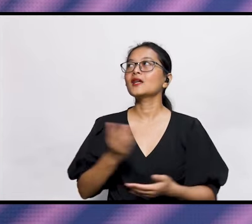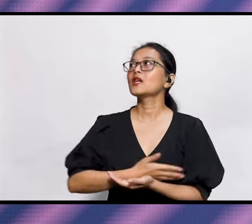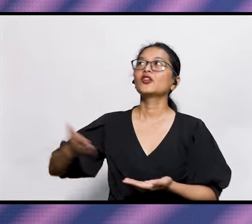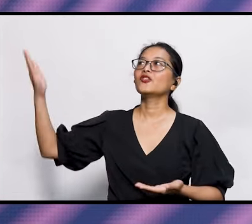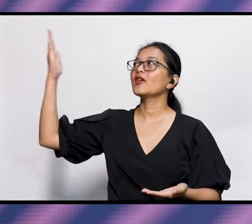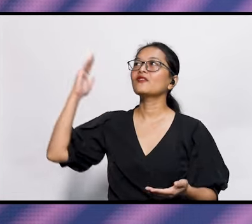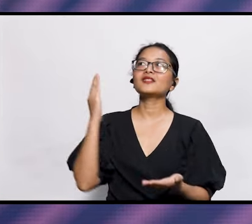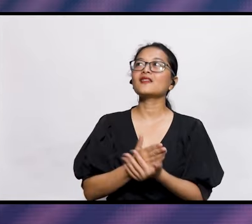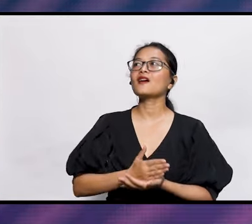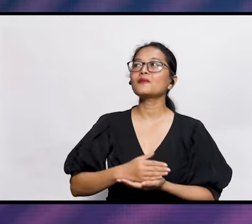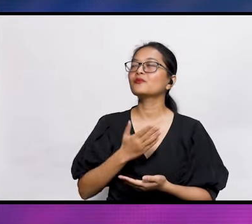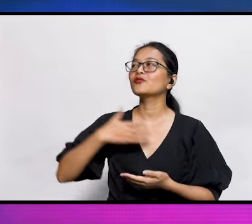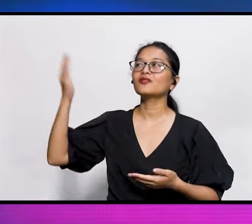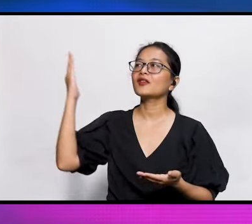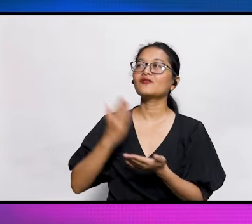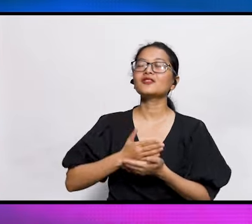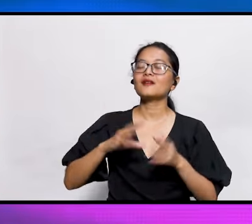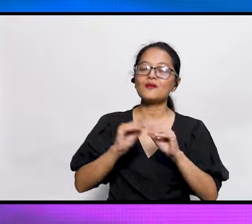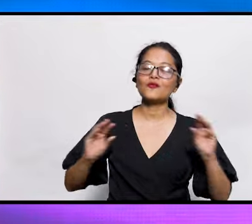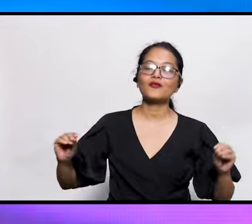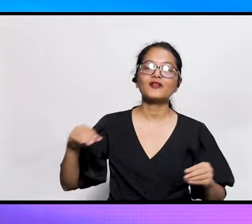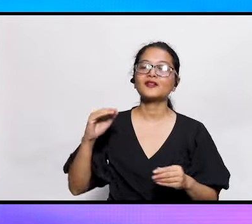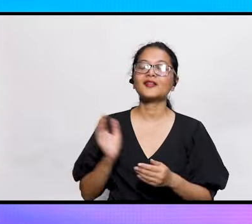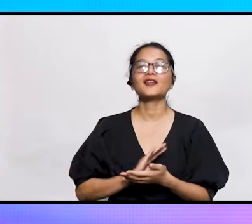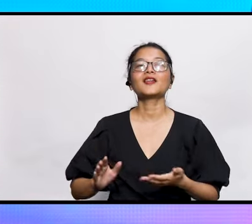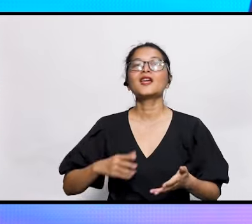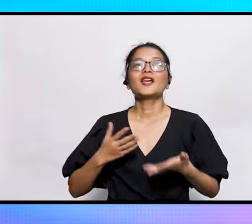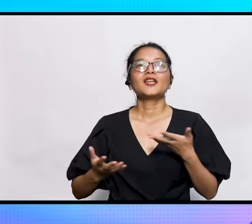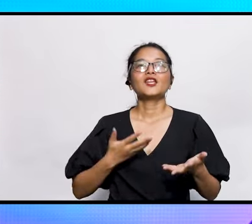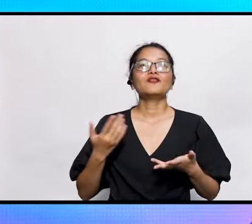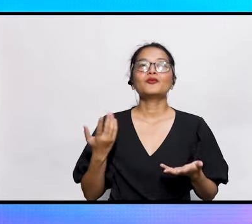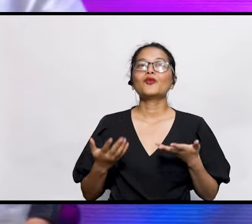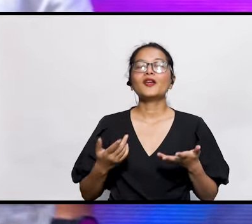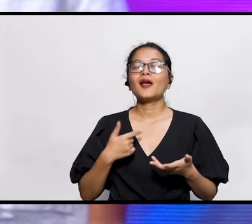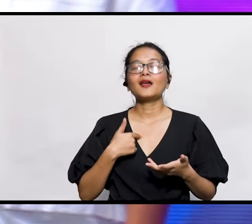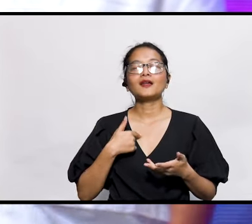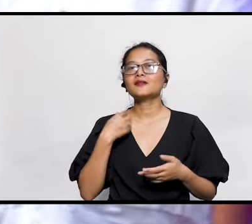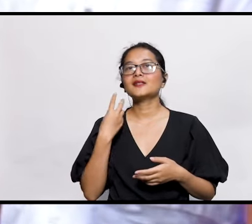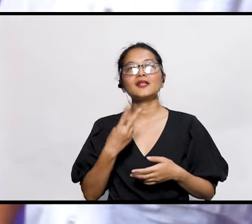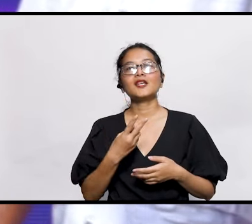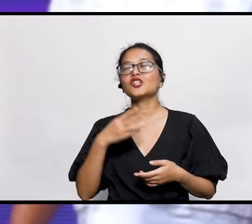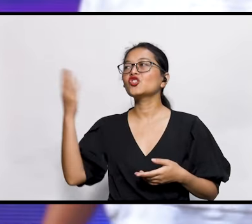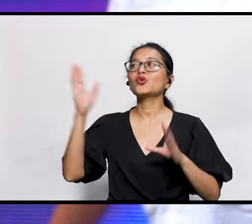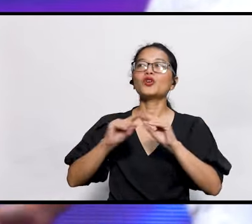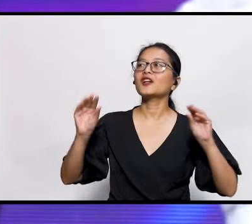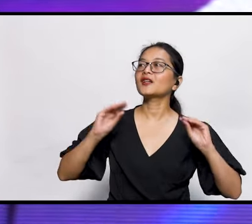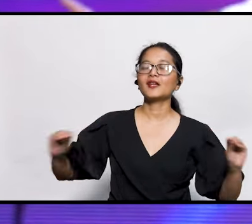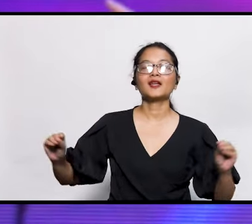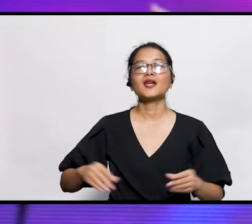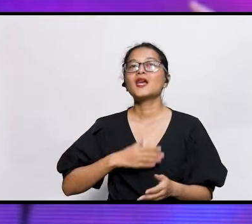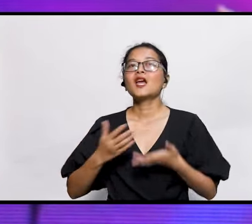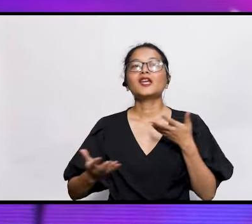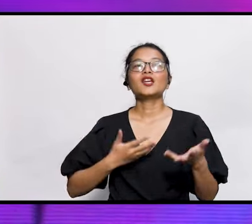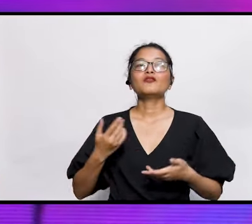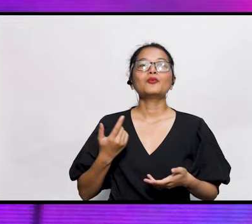working you never stop you never stop working Even when I don't see it you